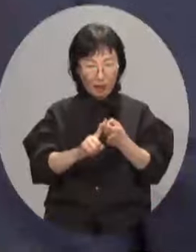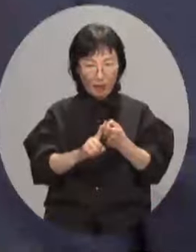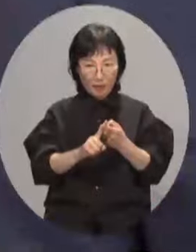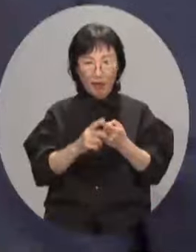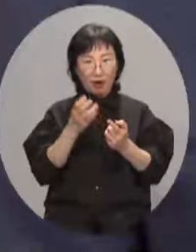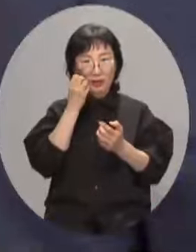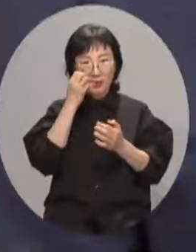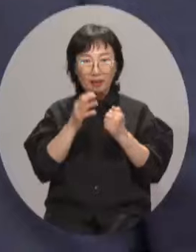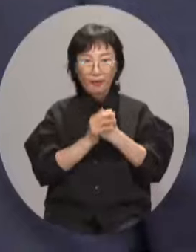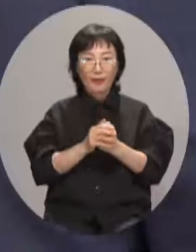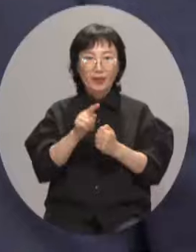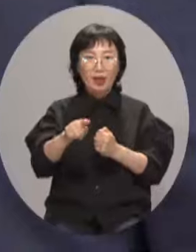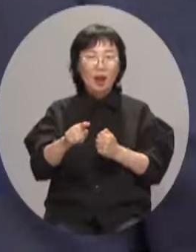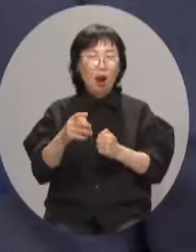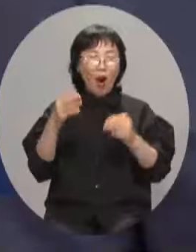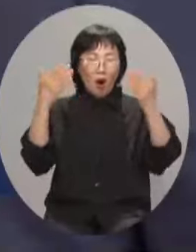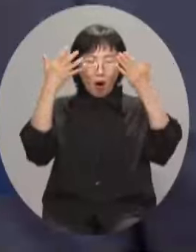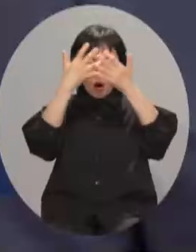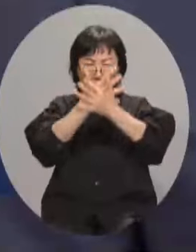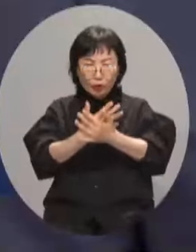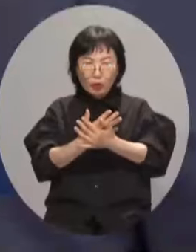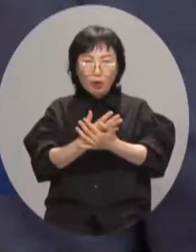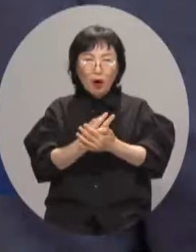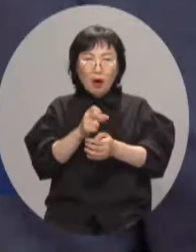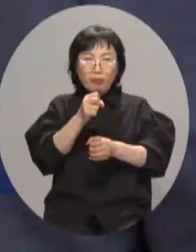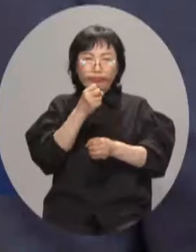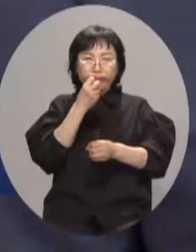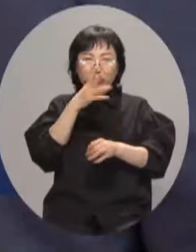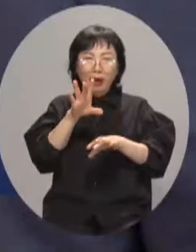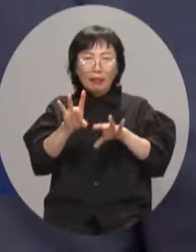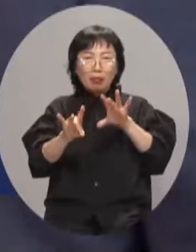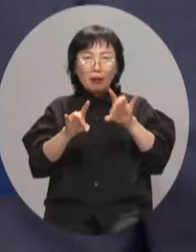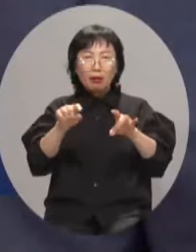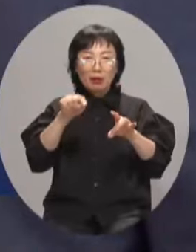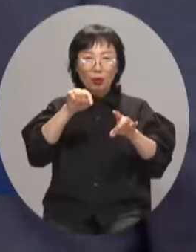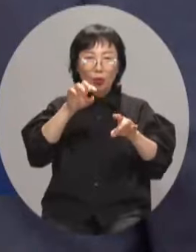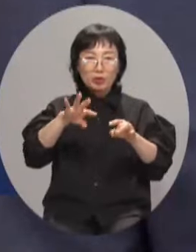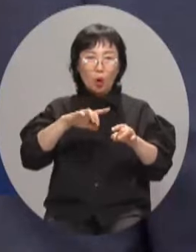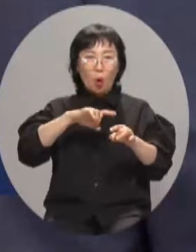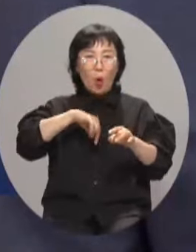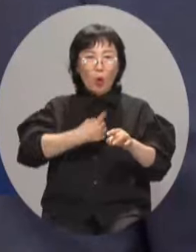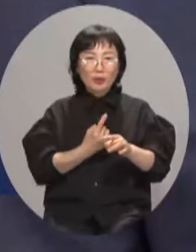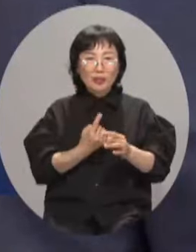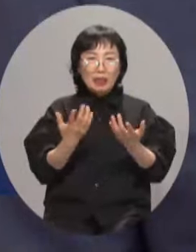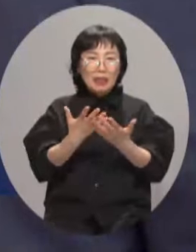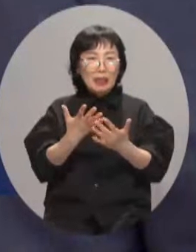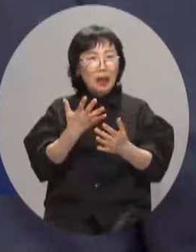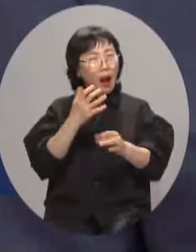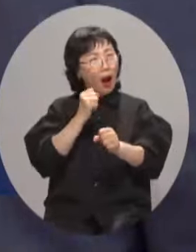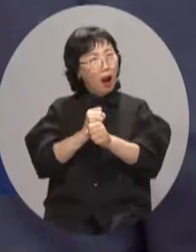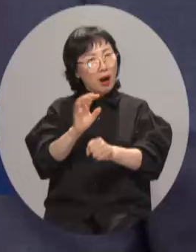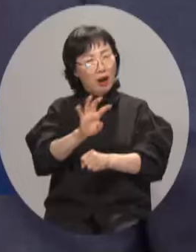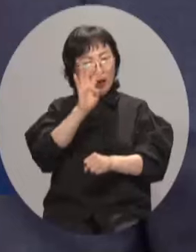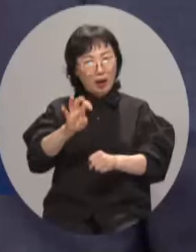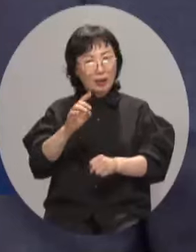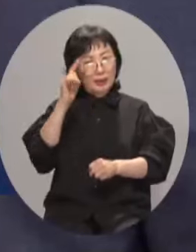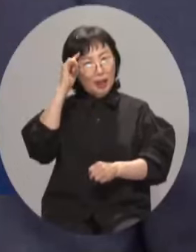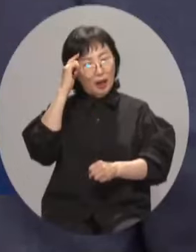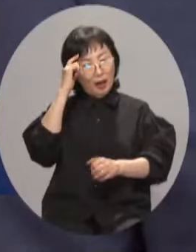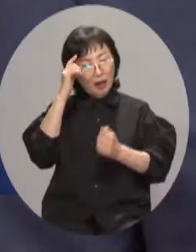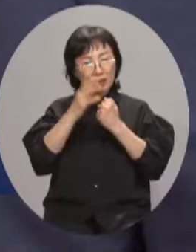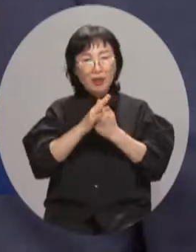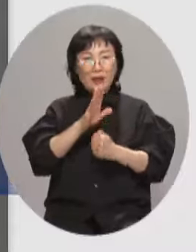어둡고 습하고 더운 곳에서 신입사원 혼자 점검을 하게 했을까 생각이 들 정도로